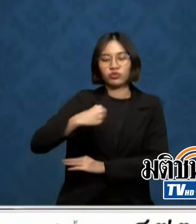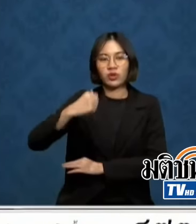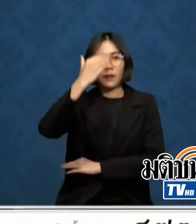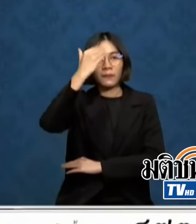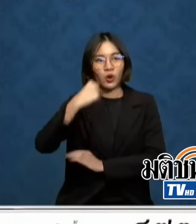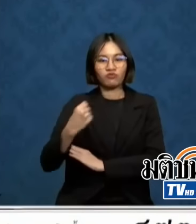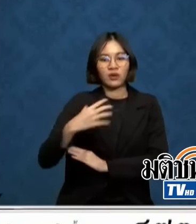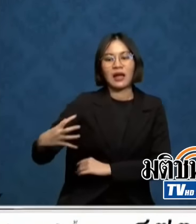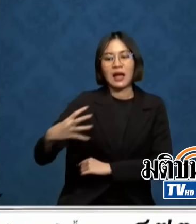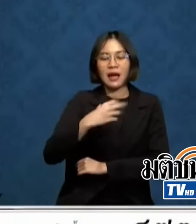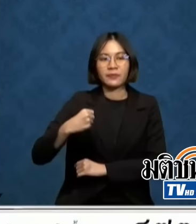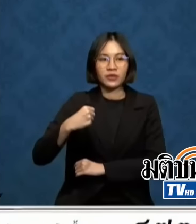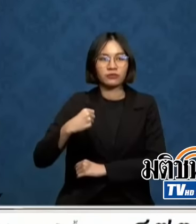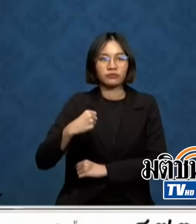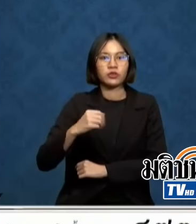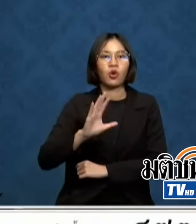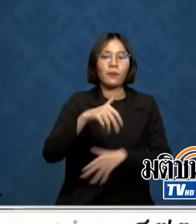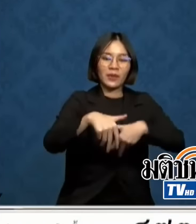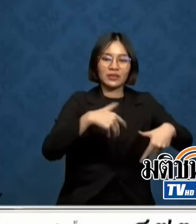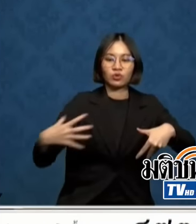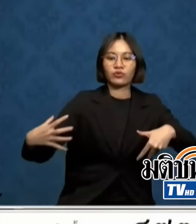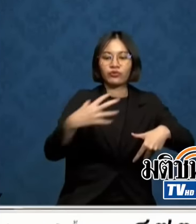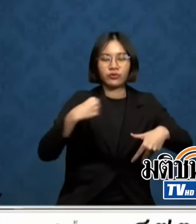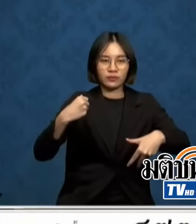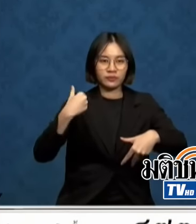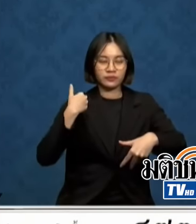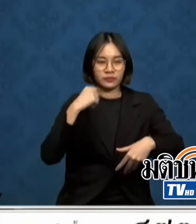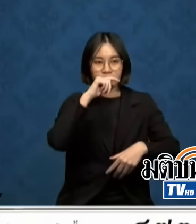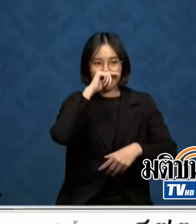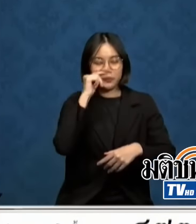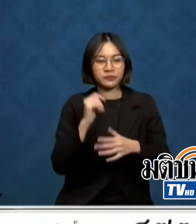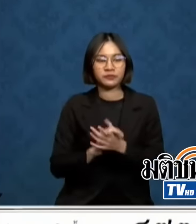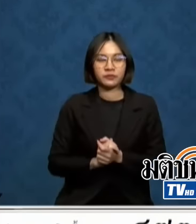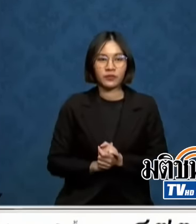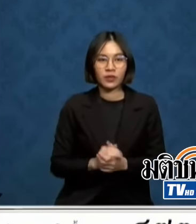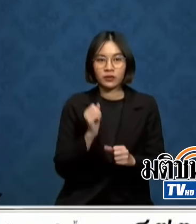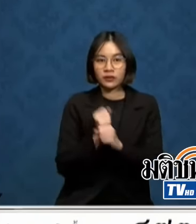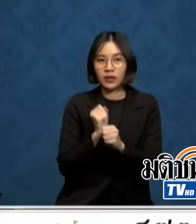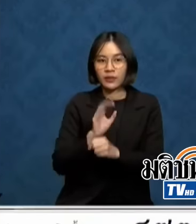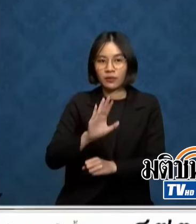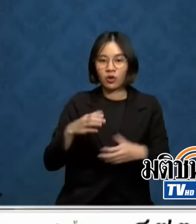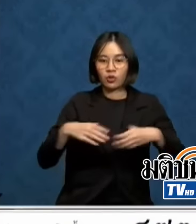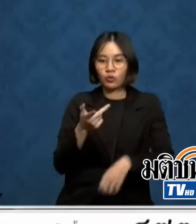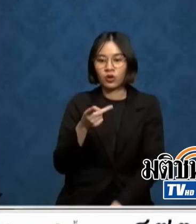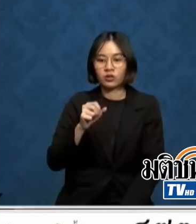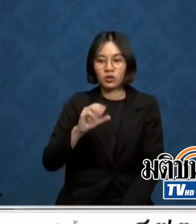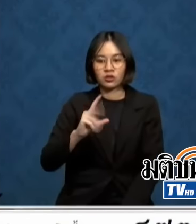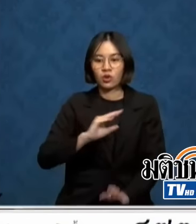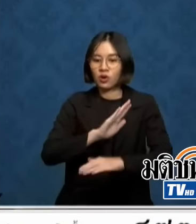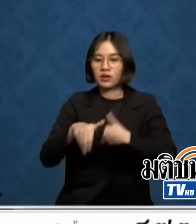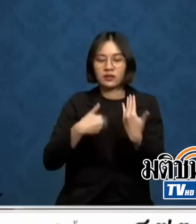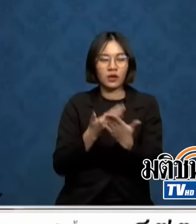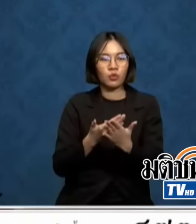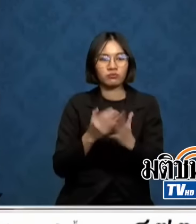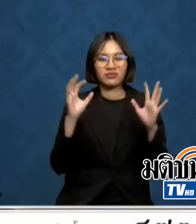เรืองอำนาจยึดอำนาจไปจากประชาชนท่านประธานครับการกระทำของคสชเหล่านี้